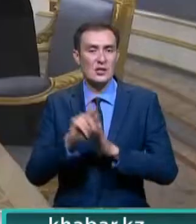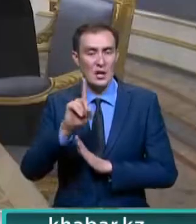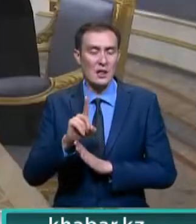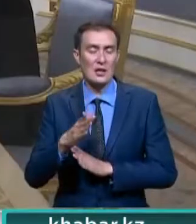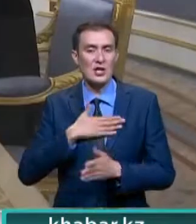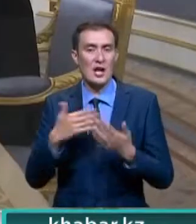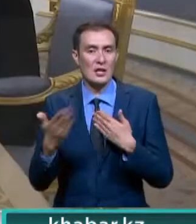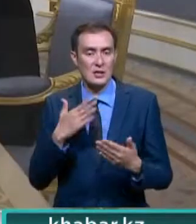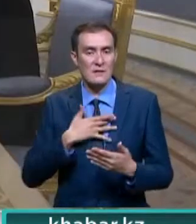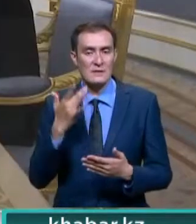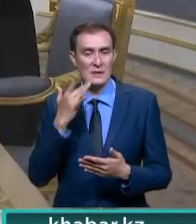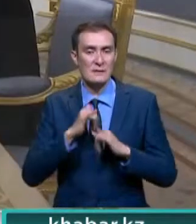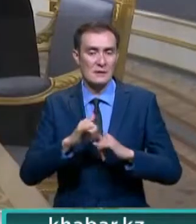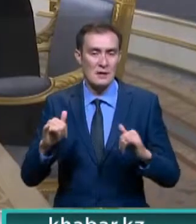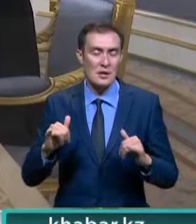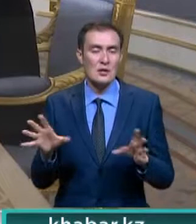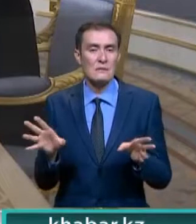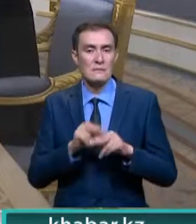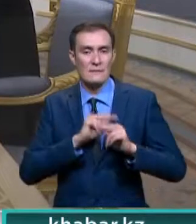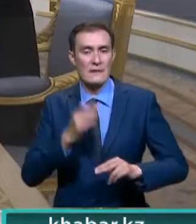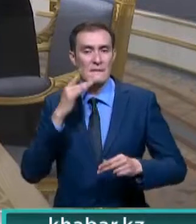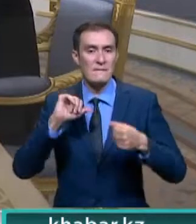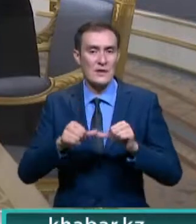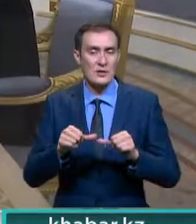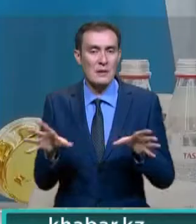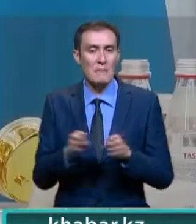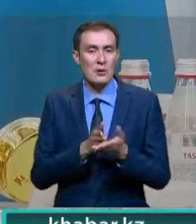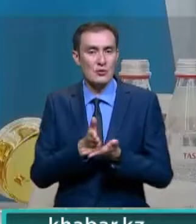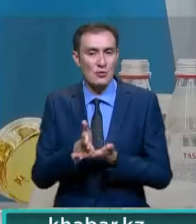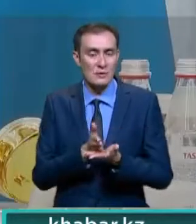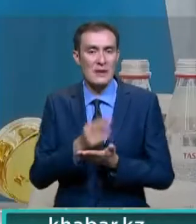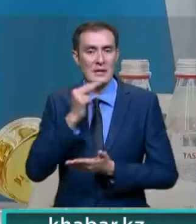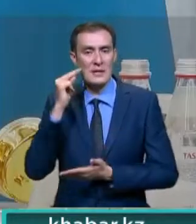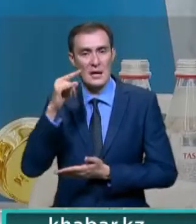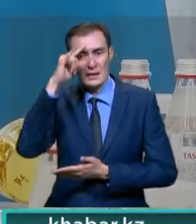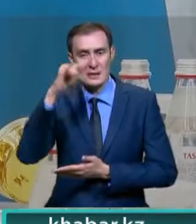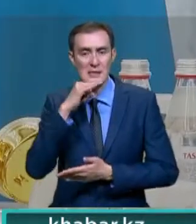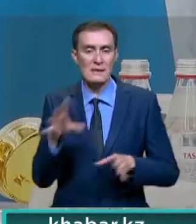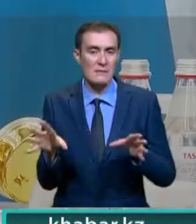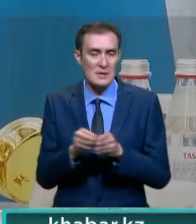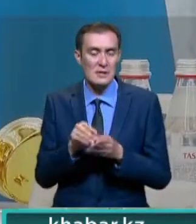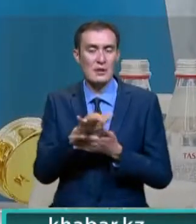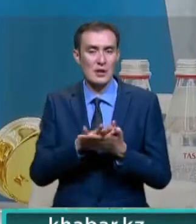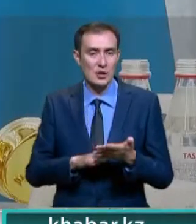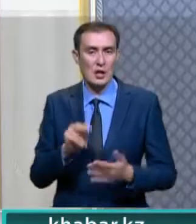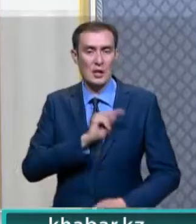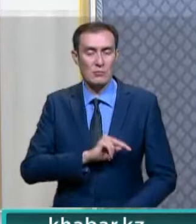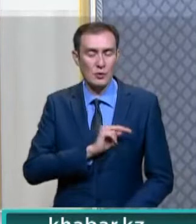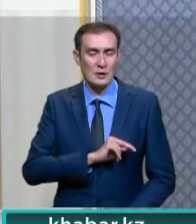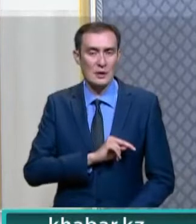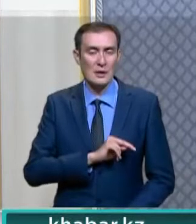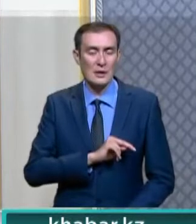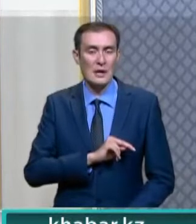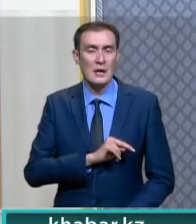наши отношения, стратегическое вечное партнерство Китая и Казахстана продолжает работать.